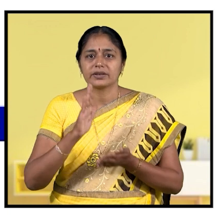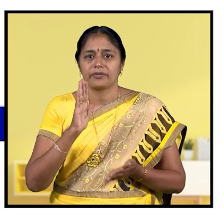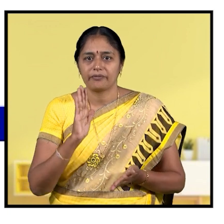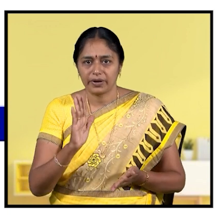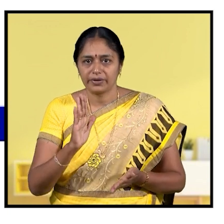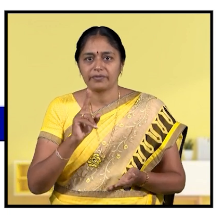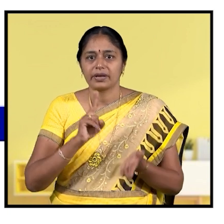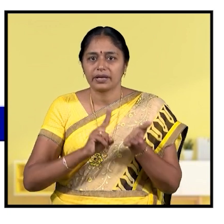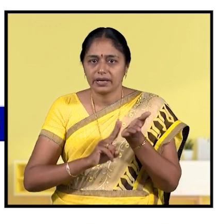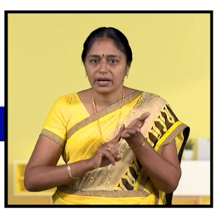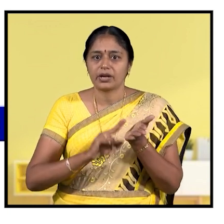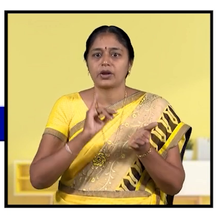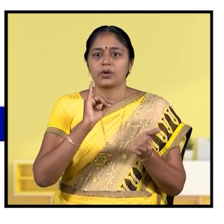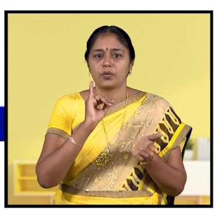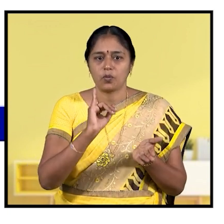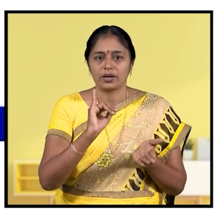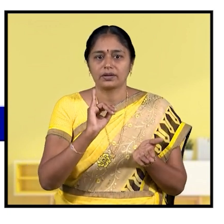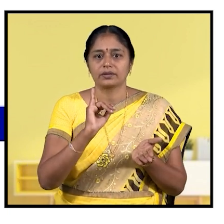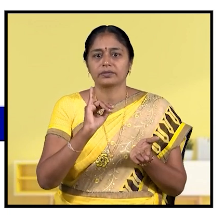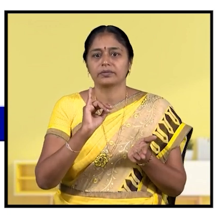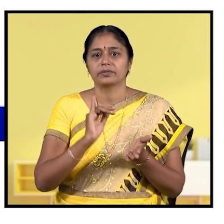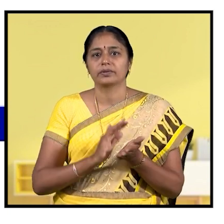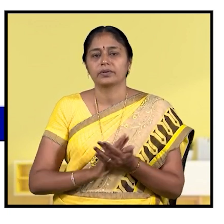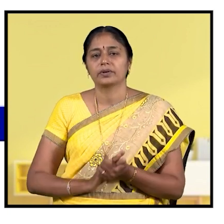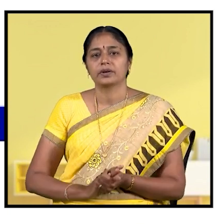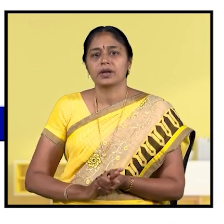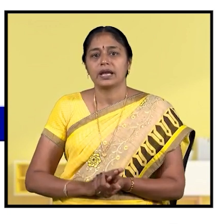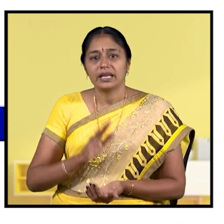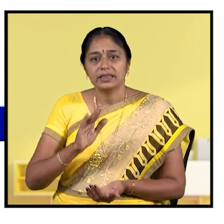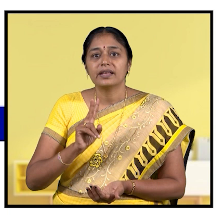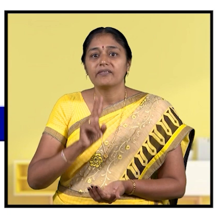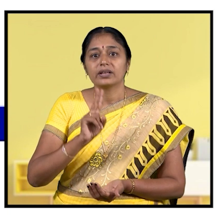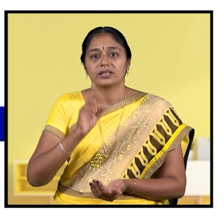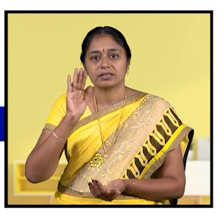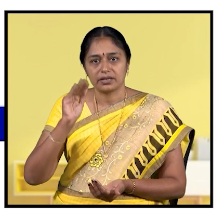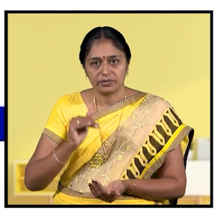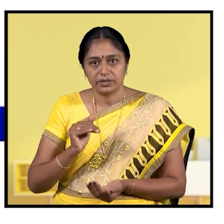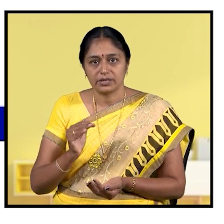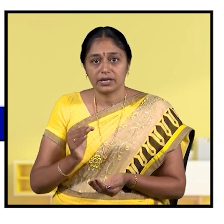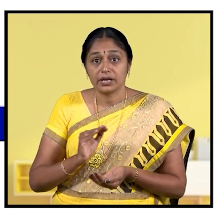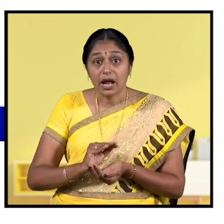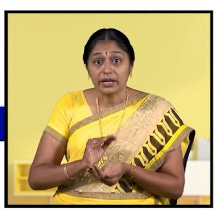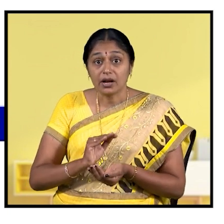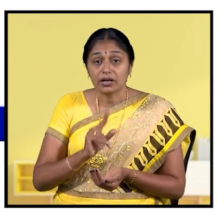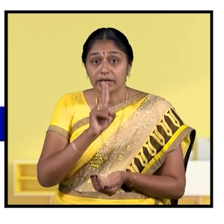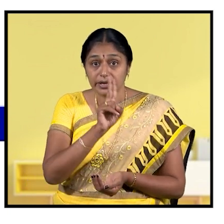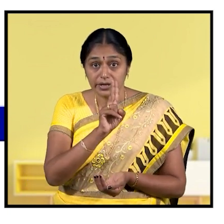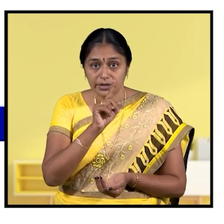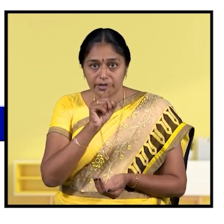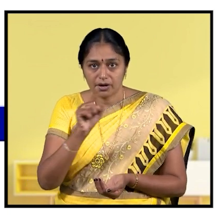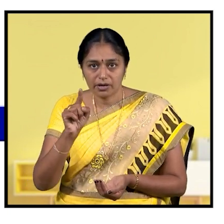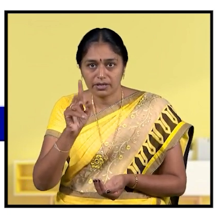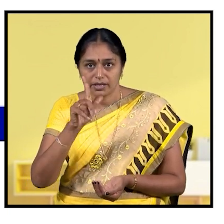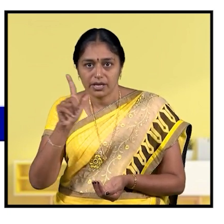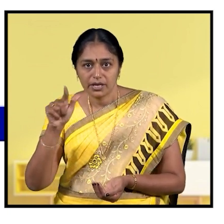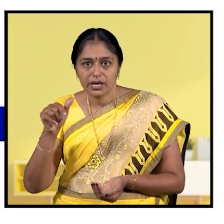H5N1. சரி, இந்த நோய் கிருமி உடம்புக்குள்ளார பூந்து அது வந்து வெளிப்படுத்துறது, அது நோயை உண்டாகக்கூடிய அந்த வெளிப்படுத்தக்கூடிய காலம் பார்த்தீங்கன்னா அடையாக்கும் காலம் 2 முதல் 7 நாட்கள் வரைக்கும்